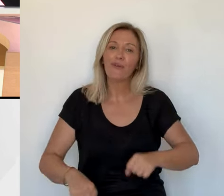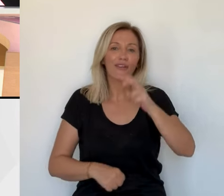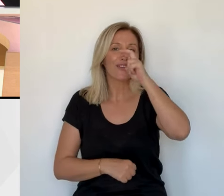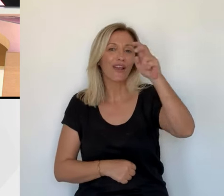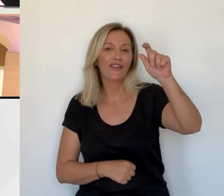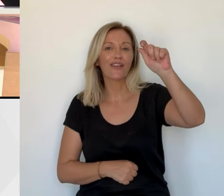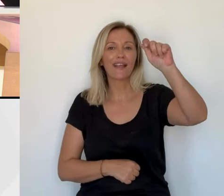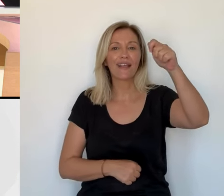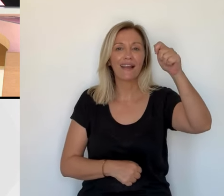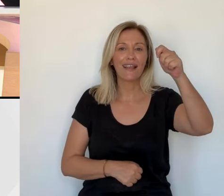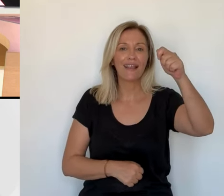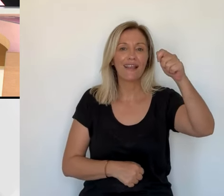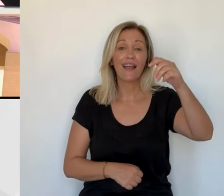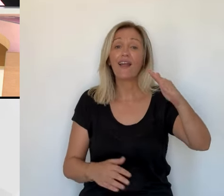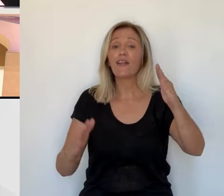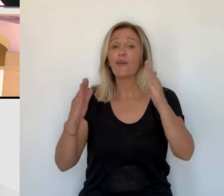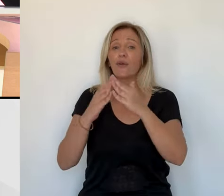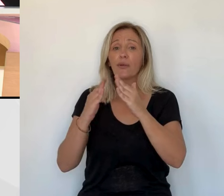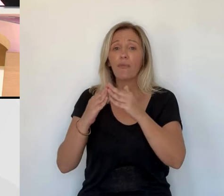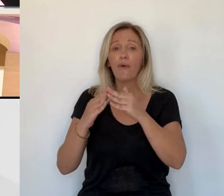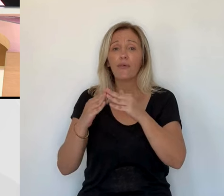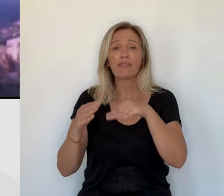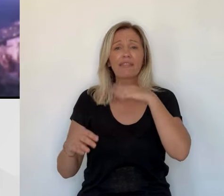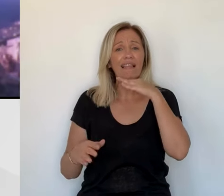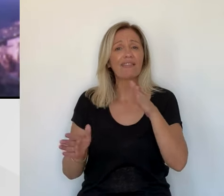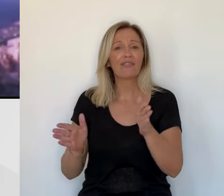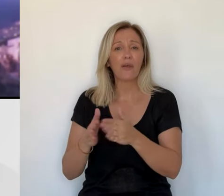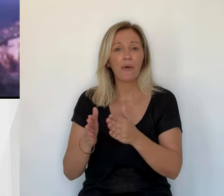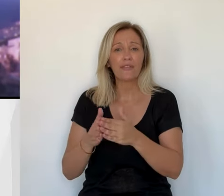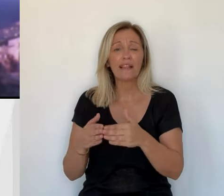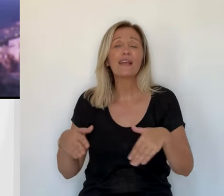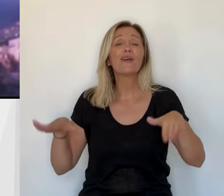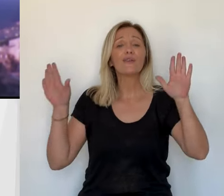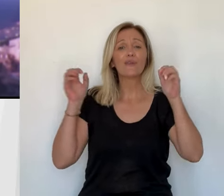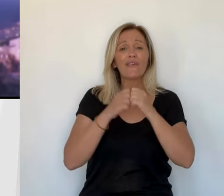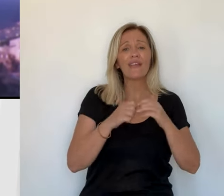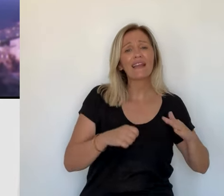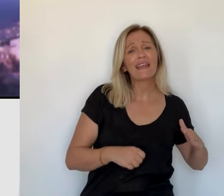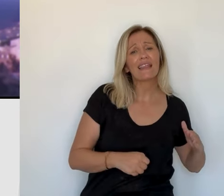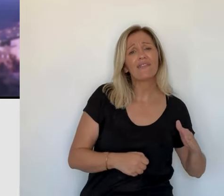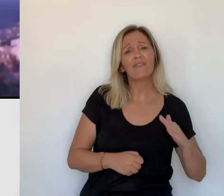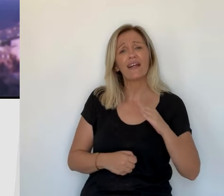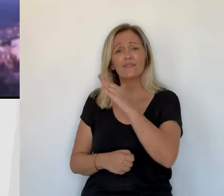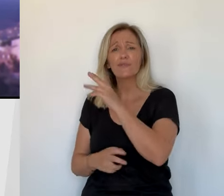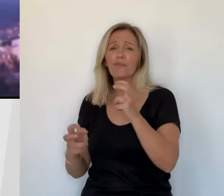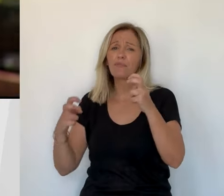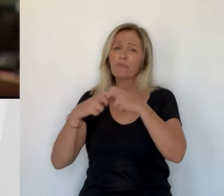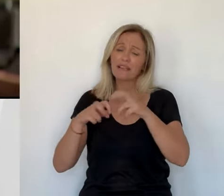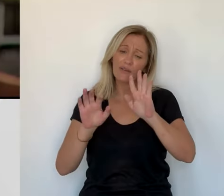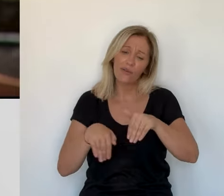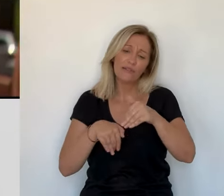logements toujours très demandés à l'heure où l'inflation continue de frapper. Frédéric Danez, Enzo Giulian.